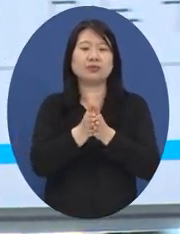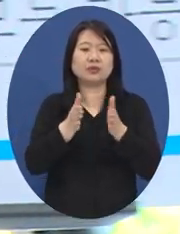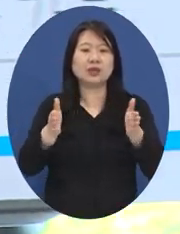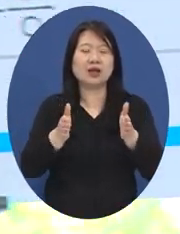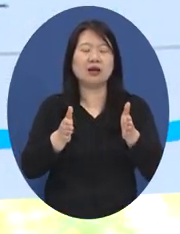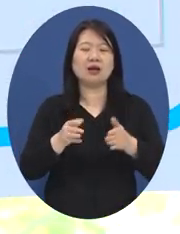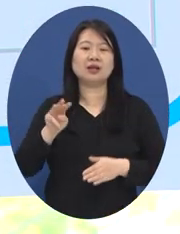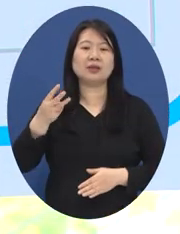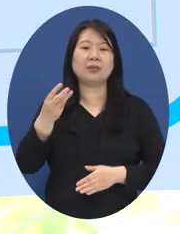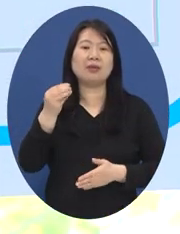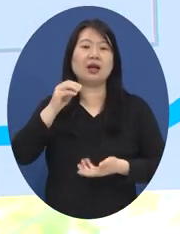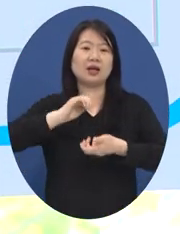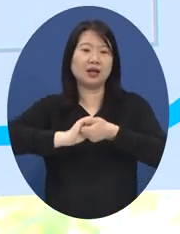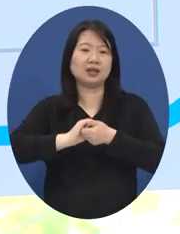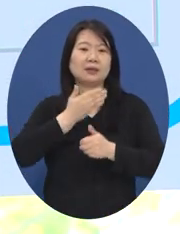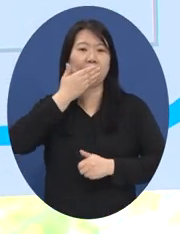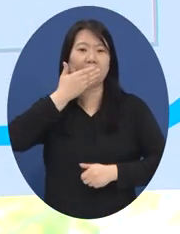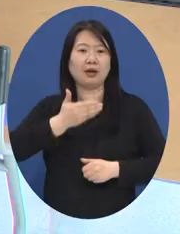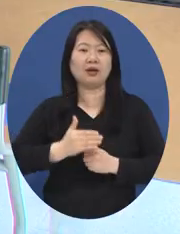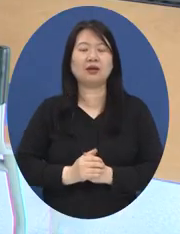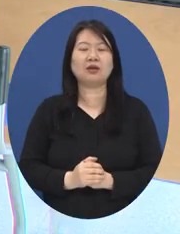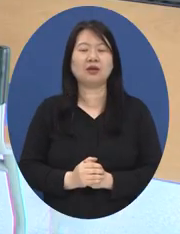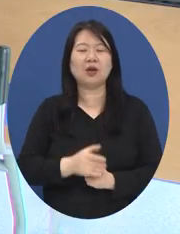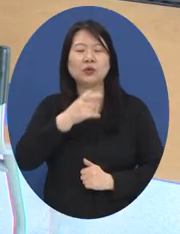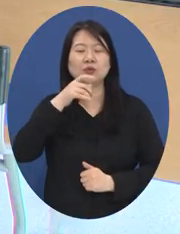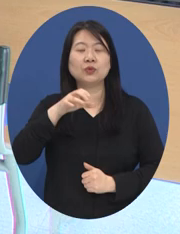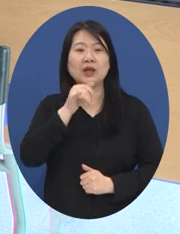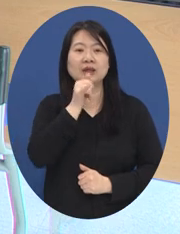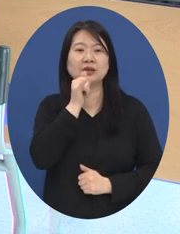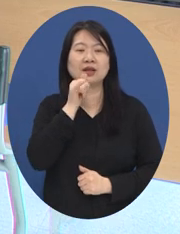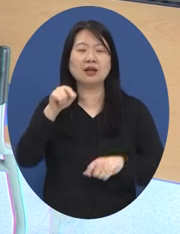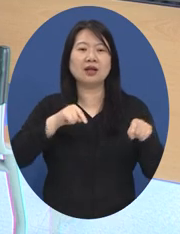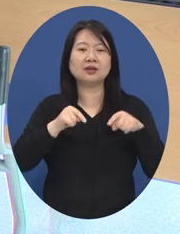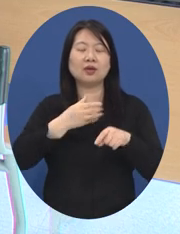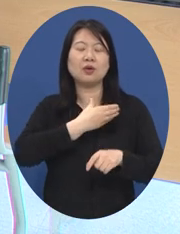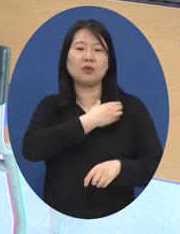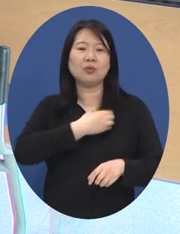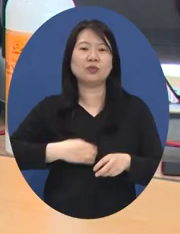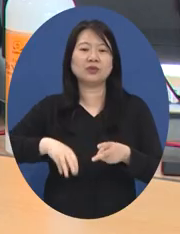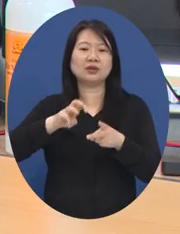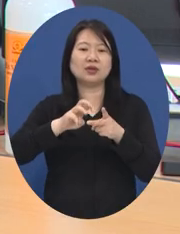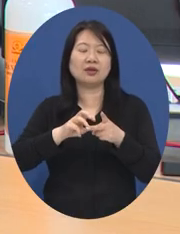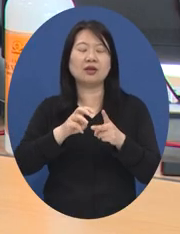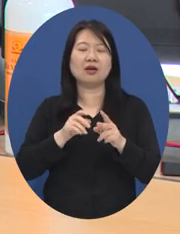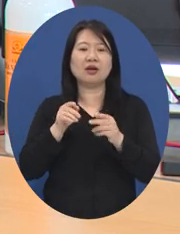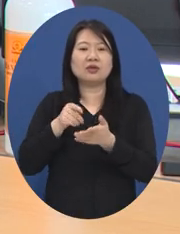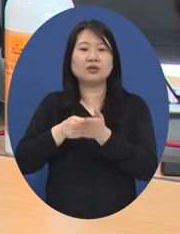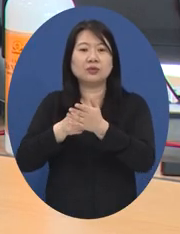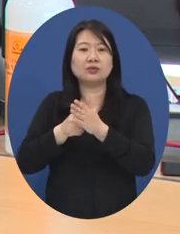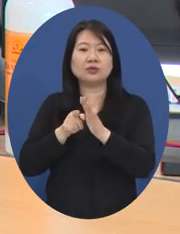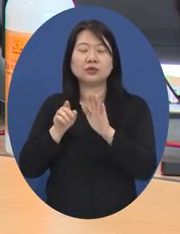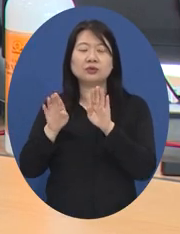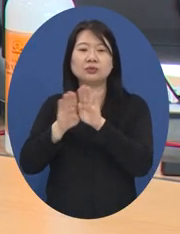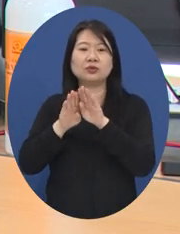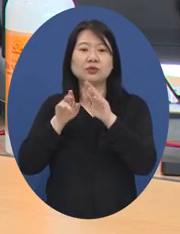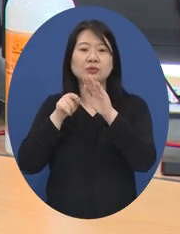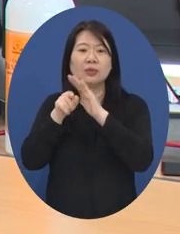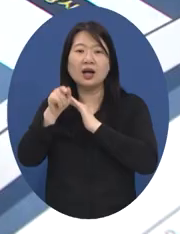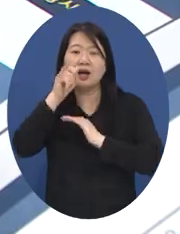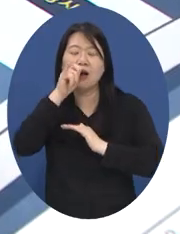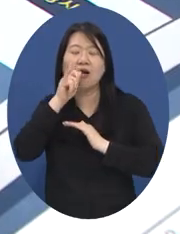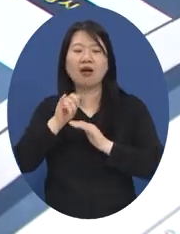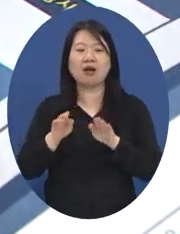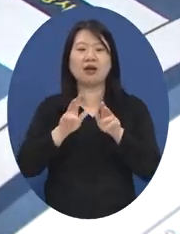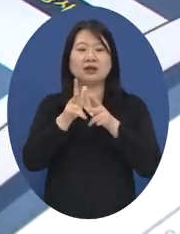대출은 300만 원까지도 가능합니다. 수원에 있는 한 행정복지센터 접수 창구를 가봤는데 사업 시작